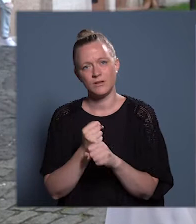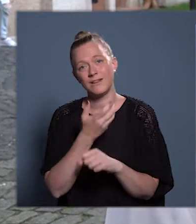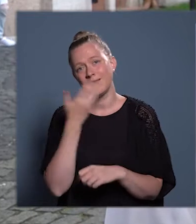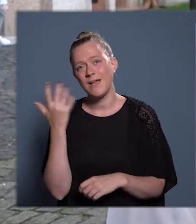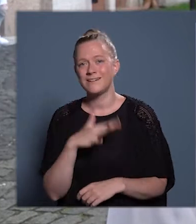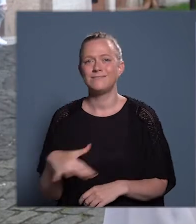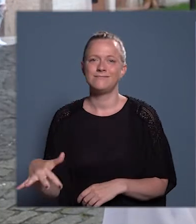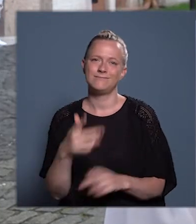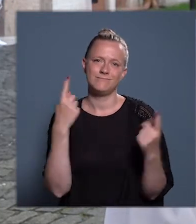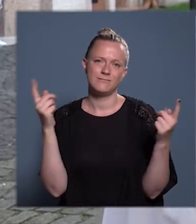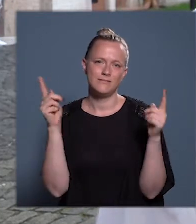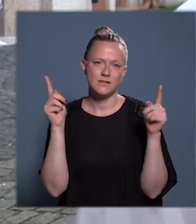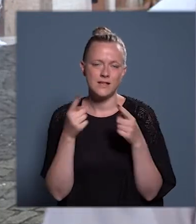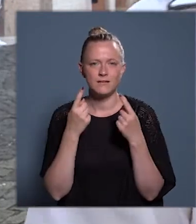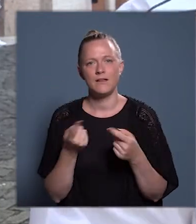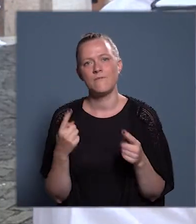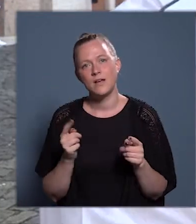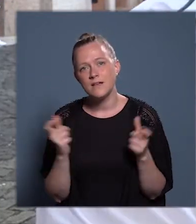amit tényleg a Vajda zenekar